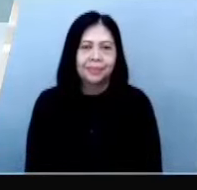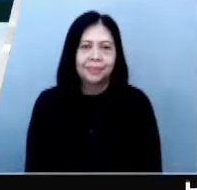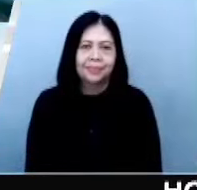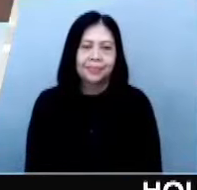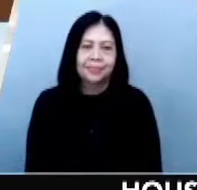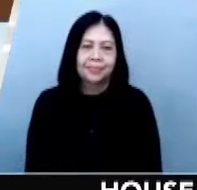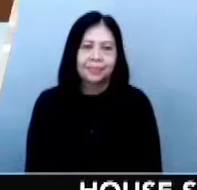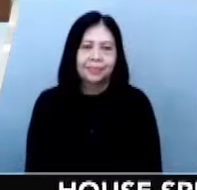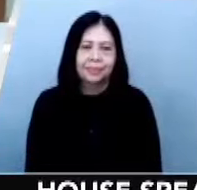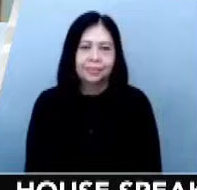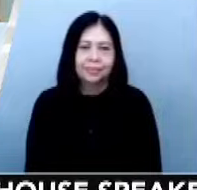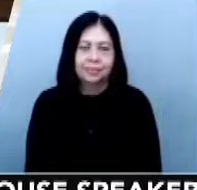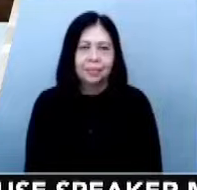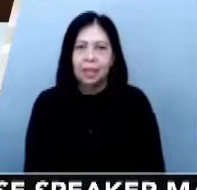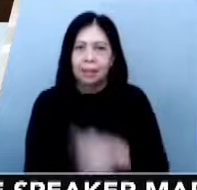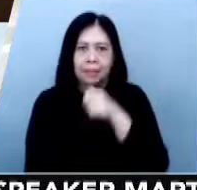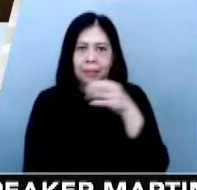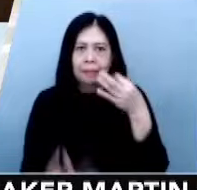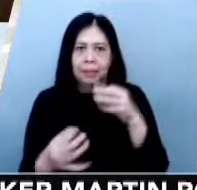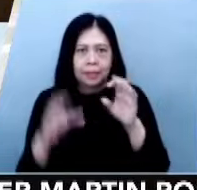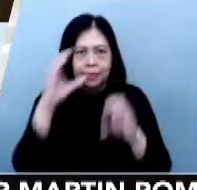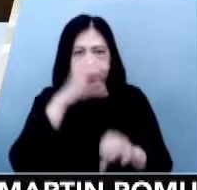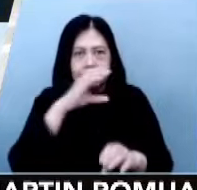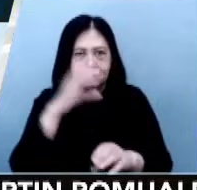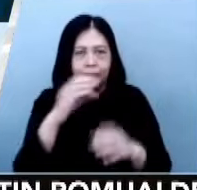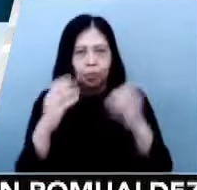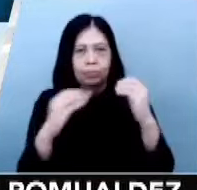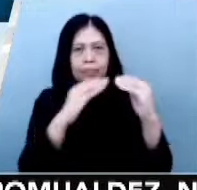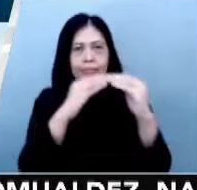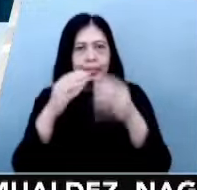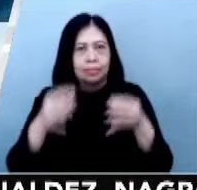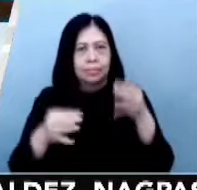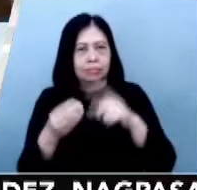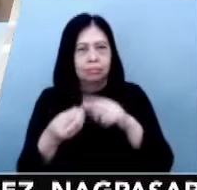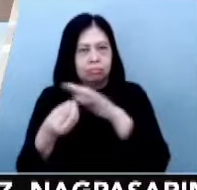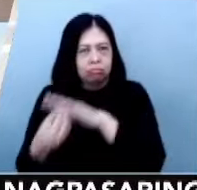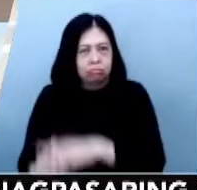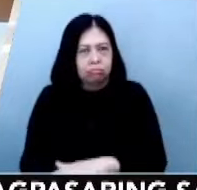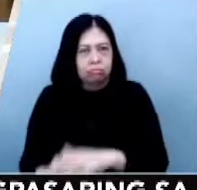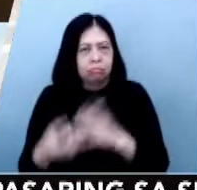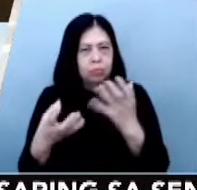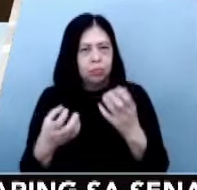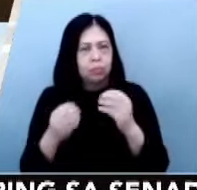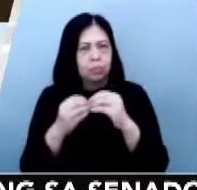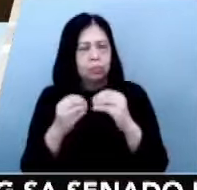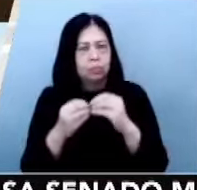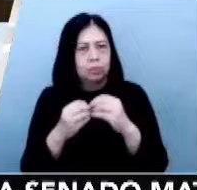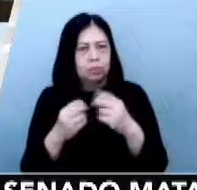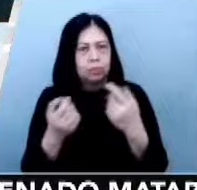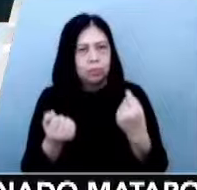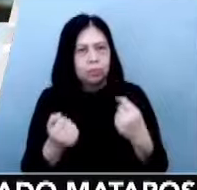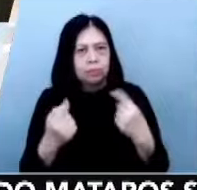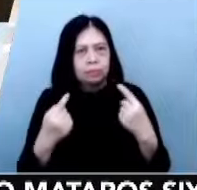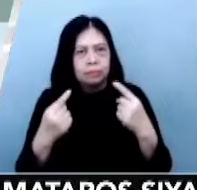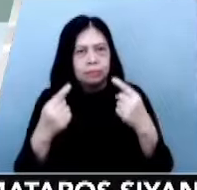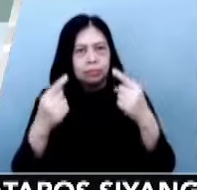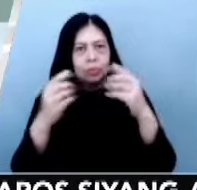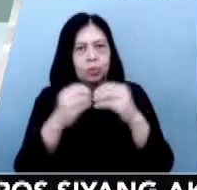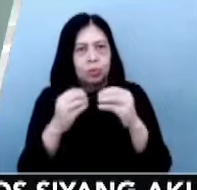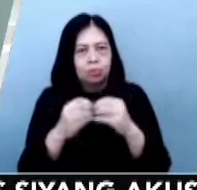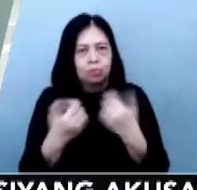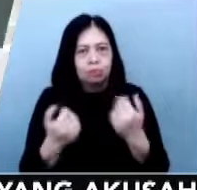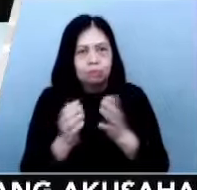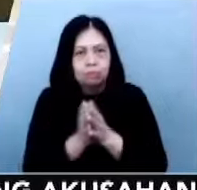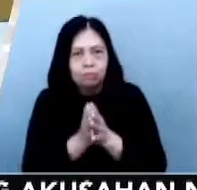Hindi pa tapos ang paghahanap ng hustisya para sa mga inaapi dahil ang mas umiinit na tagpo sa primetime action series na